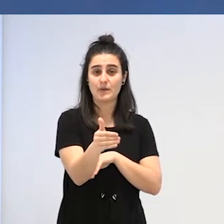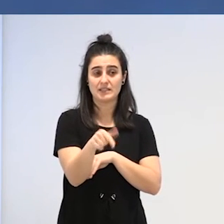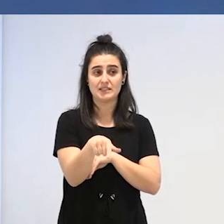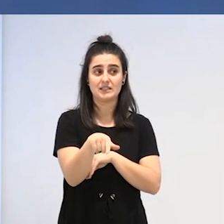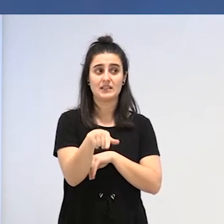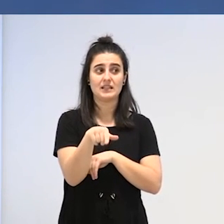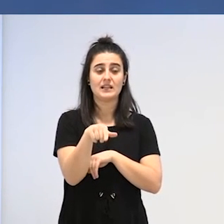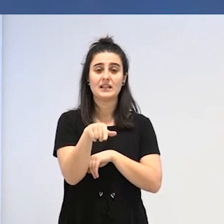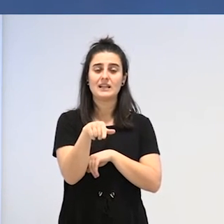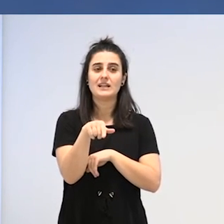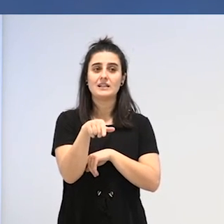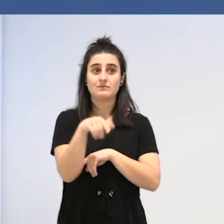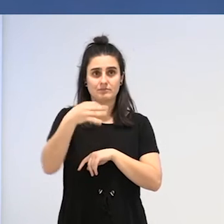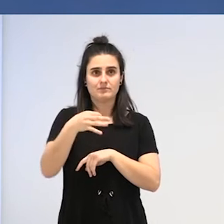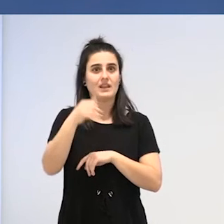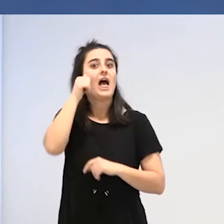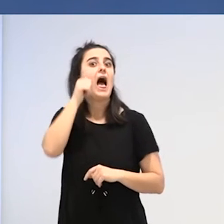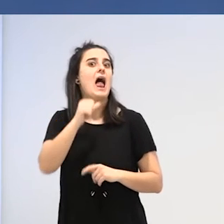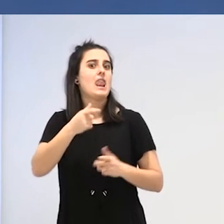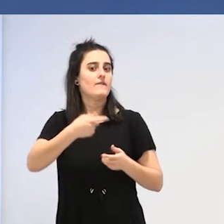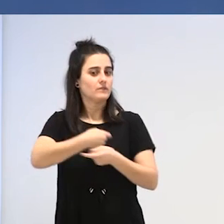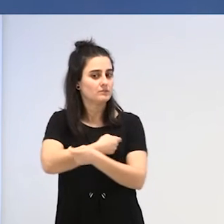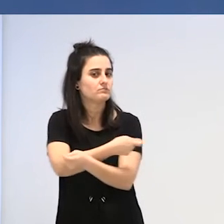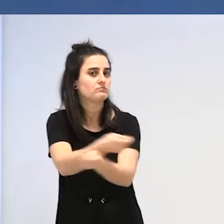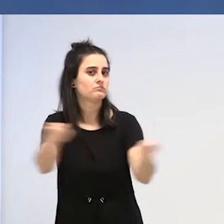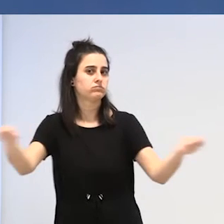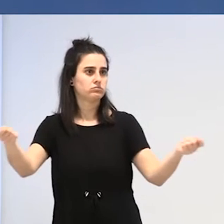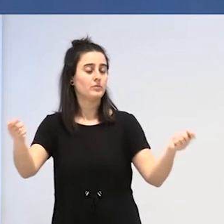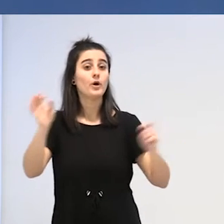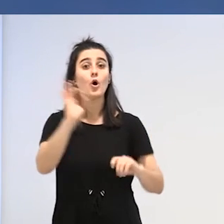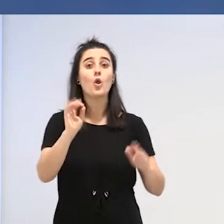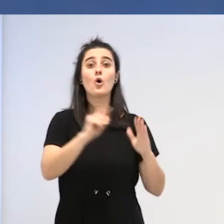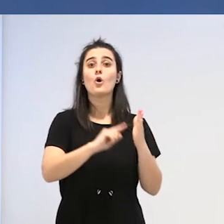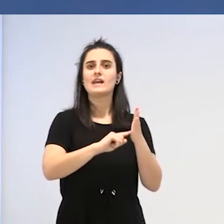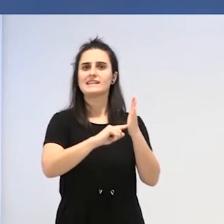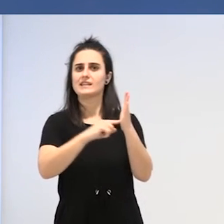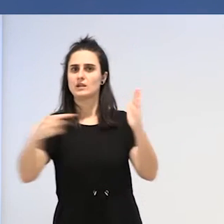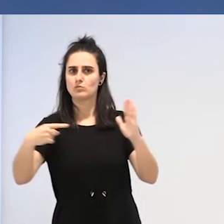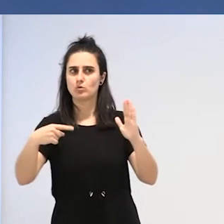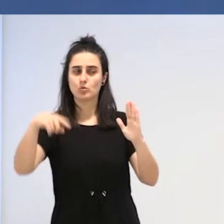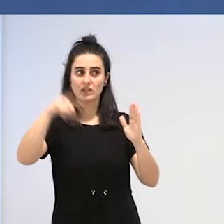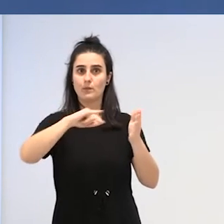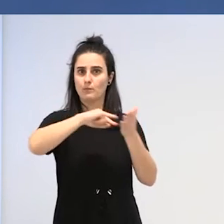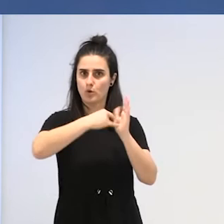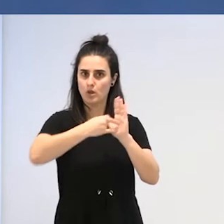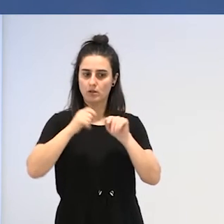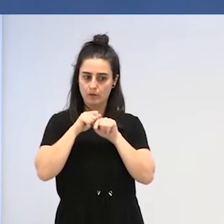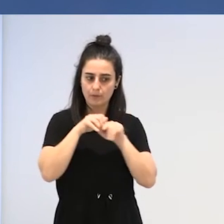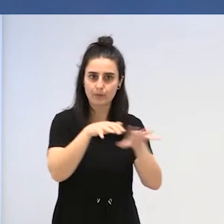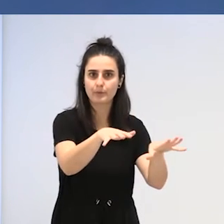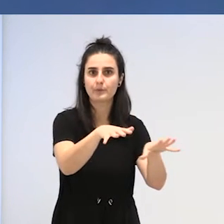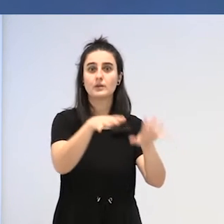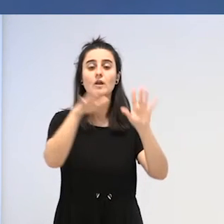eta horregatik Araban banatzen ziren, baina gero Gipuzkoara ere, bueno, edatu zen proiektua, eta orduan